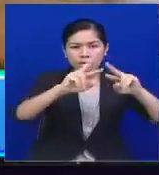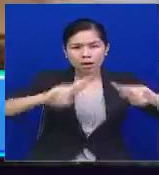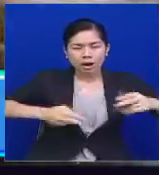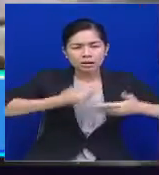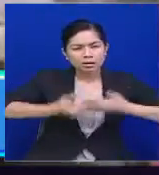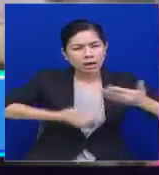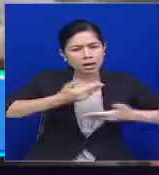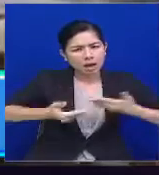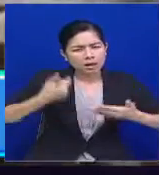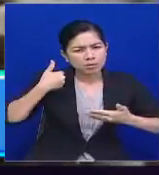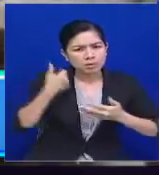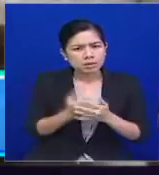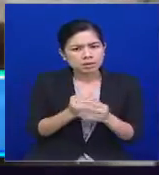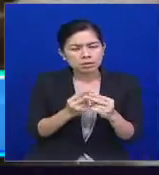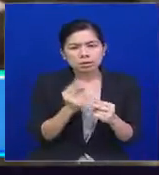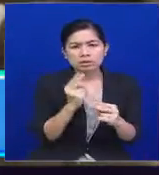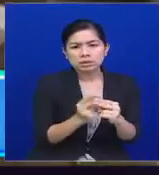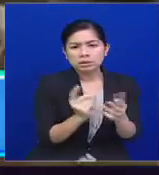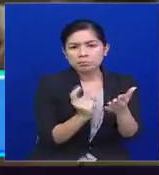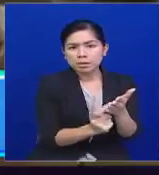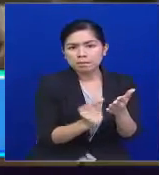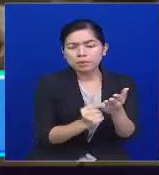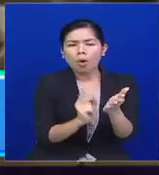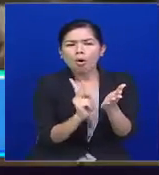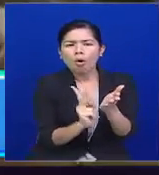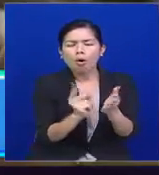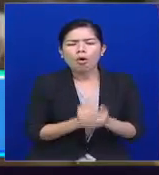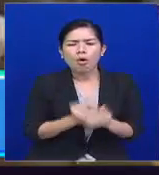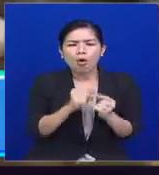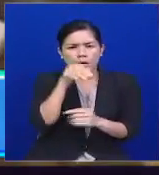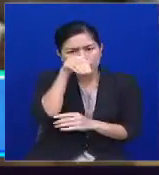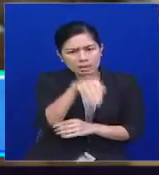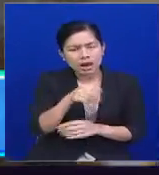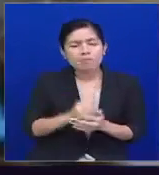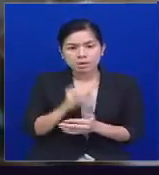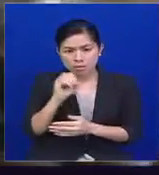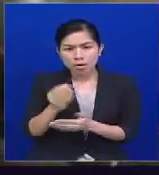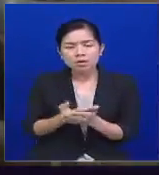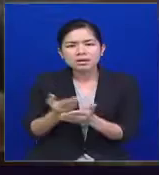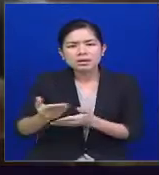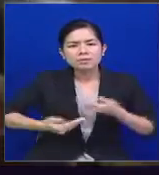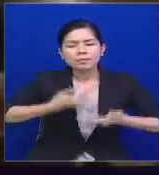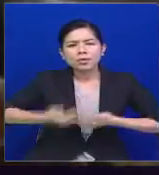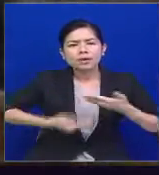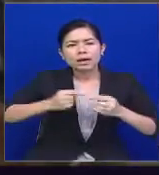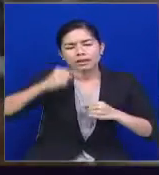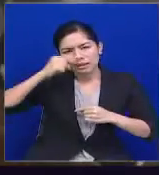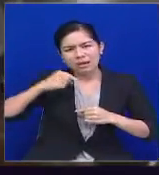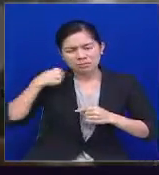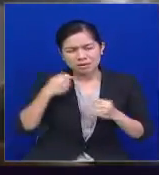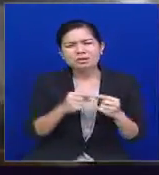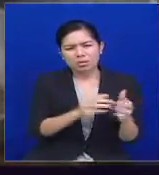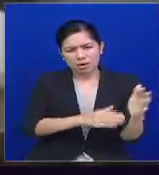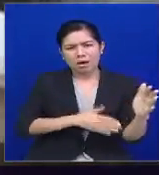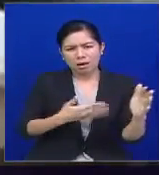ขายว่ารับซื้อกะปิจากที่ไหนไม่มีใครตอบได้พร้อมกับระบุว่าซื้อกะปิมาจากย่านตลาดไทยซึ่งจำหน่ายมาตั้งนานแล้วขณะที่